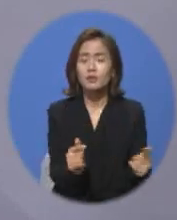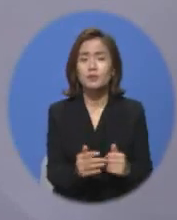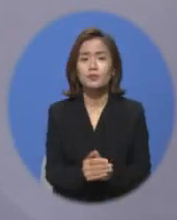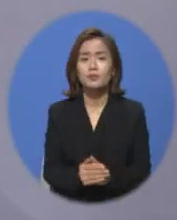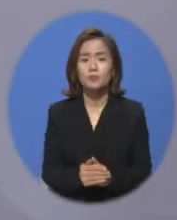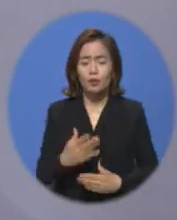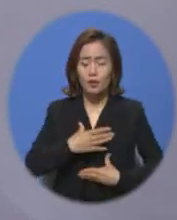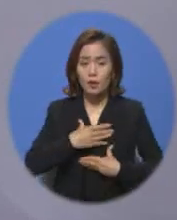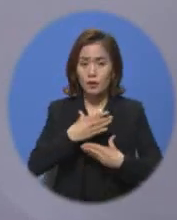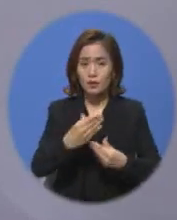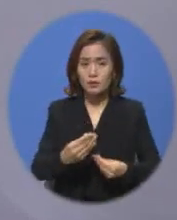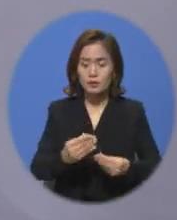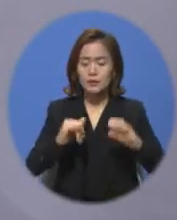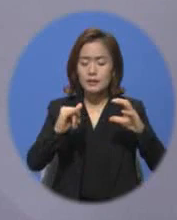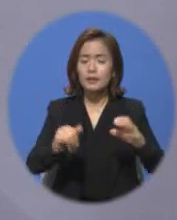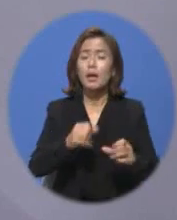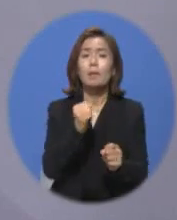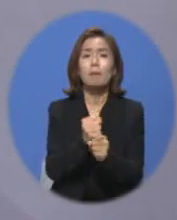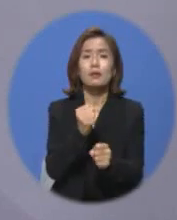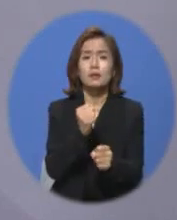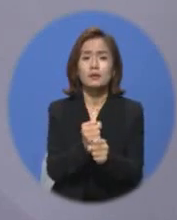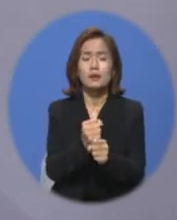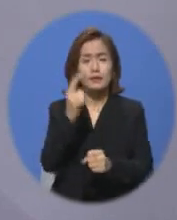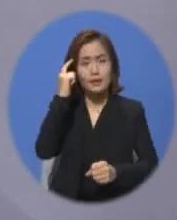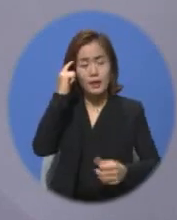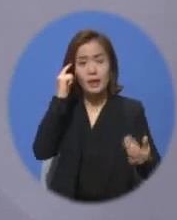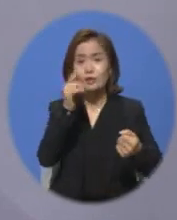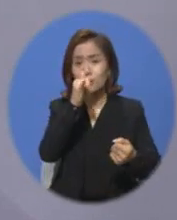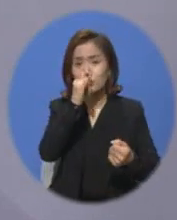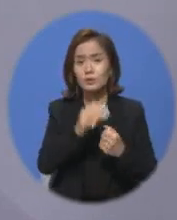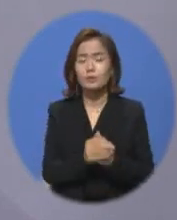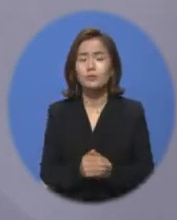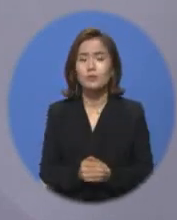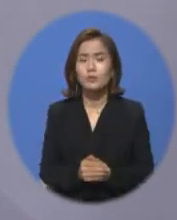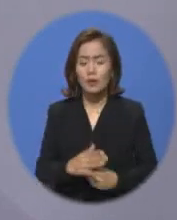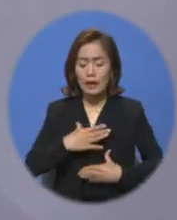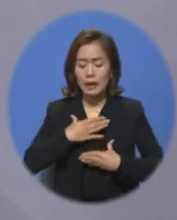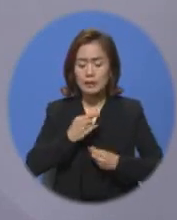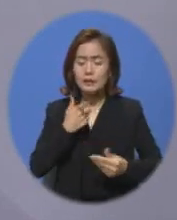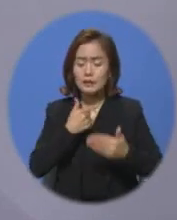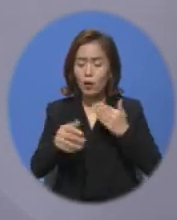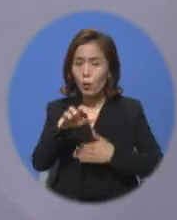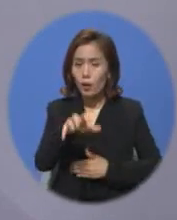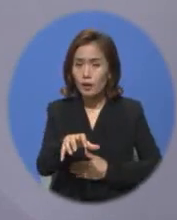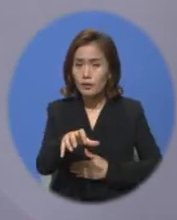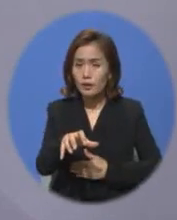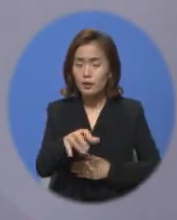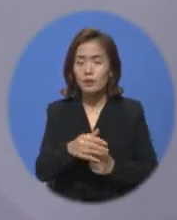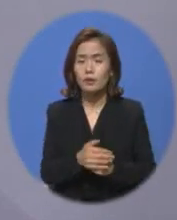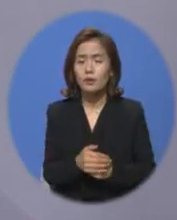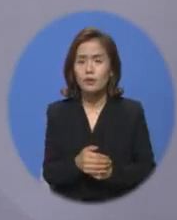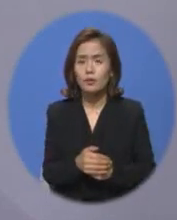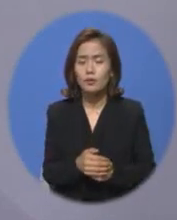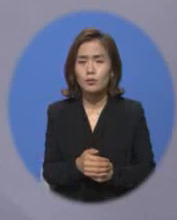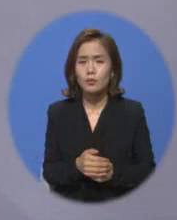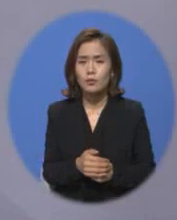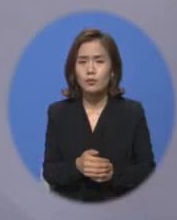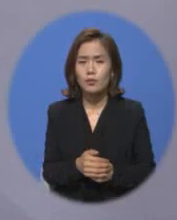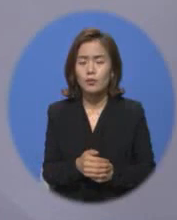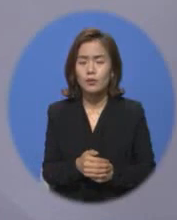청소년과여성이안전한세상을만들어야한다는제생각과어느정도일맥상통하기때문에,안전체험센터의 주요시설에대해간략하게설명해주시겠습니까 ?